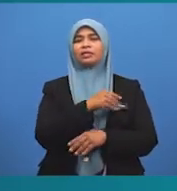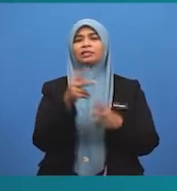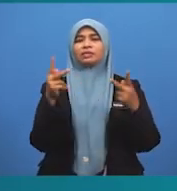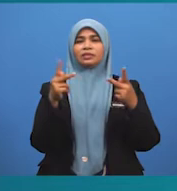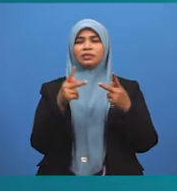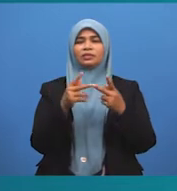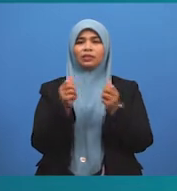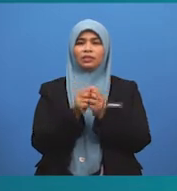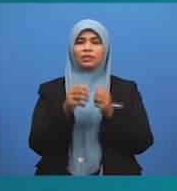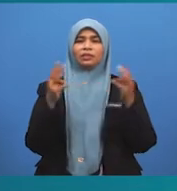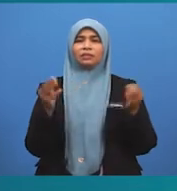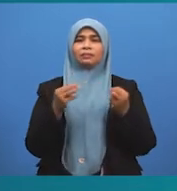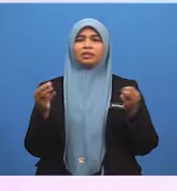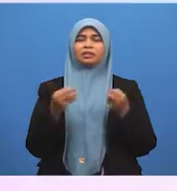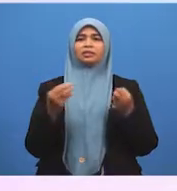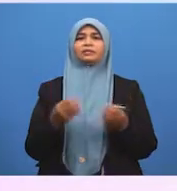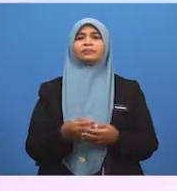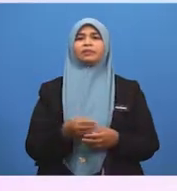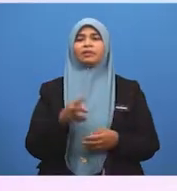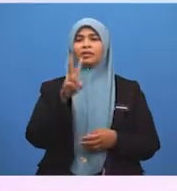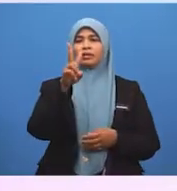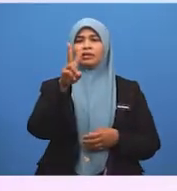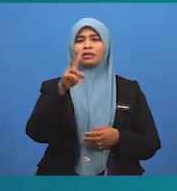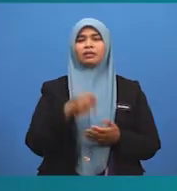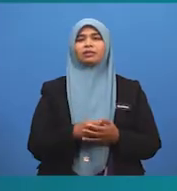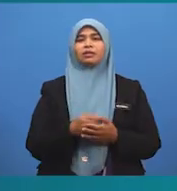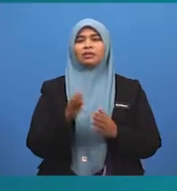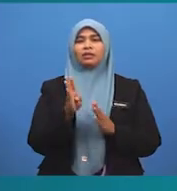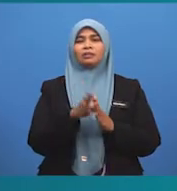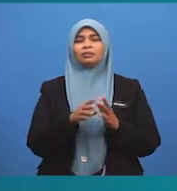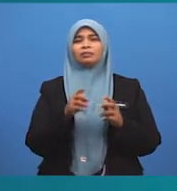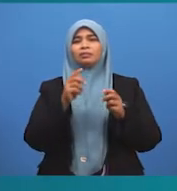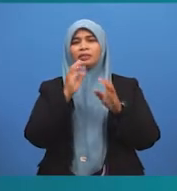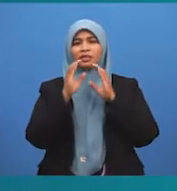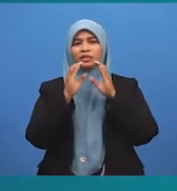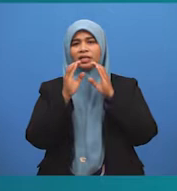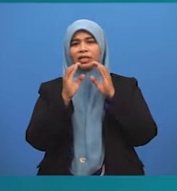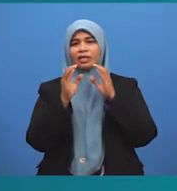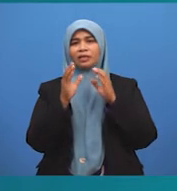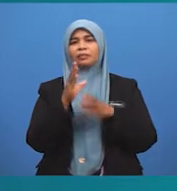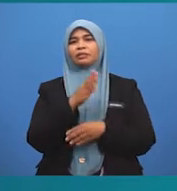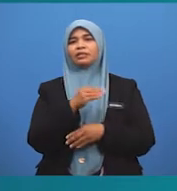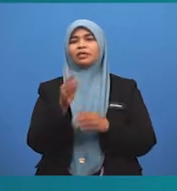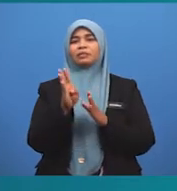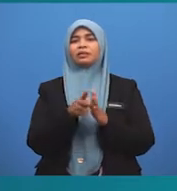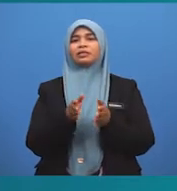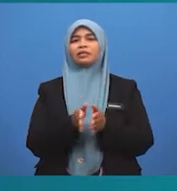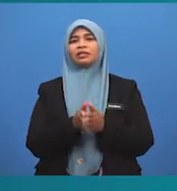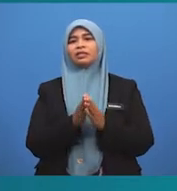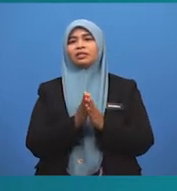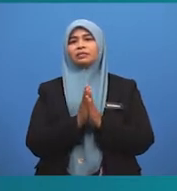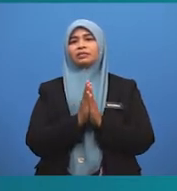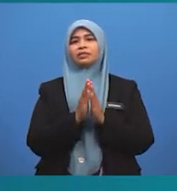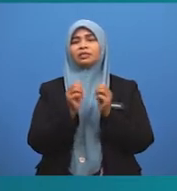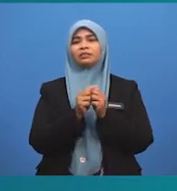sesuai dengan majlis. Yang kedua, bertegur sapa dan berkirim salam